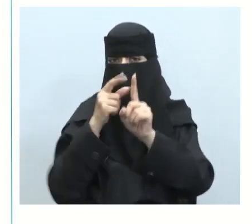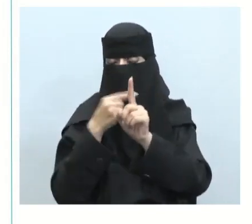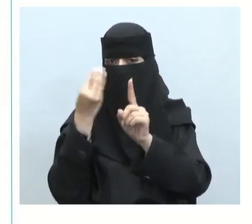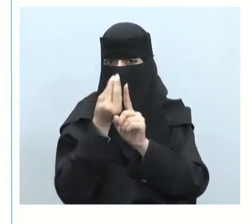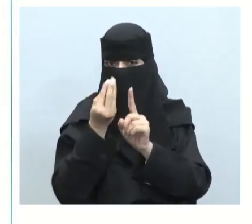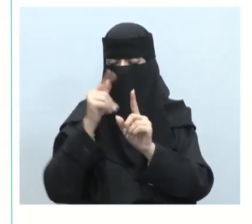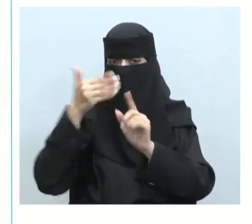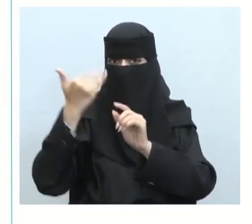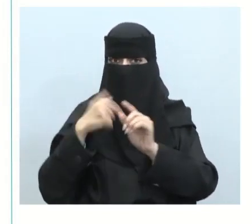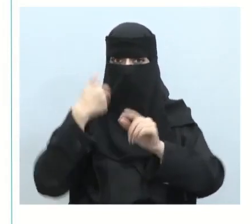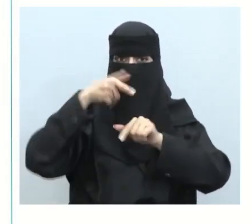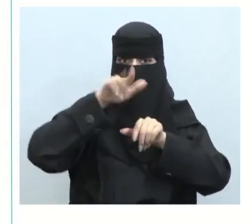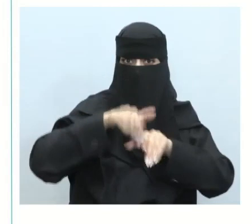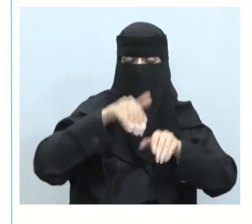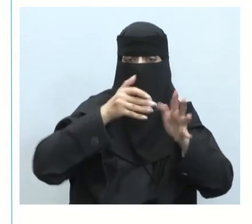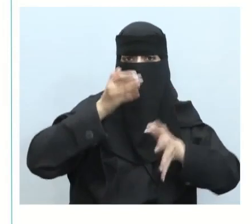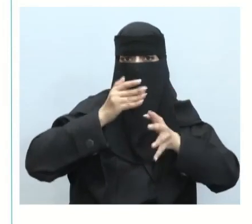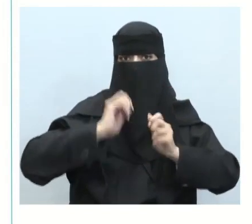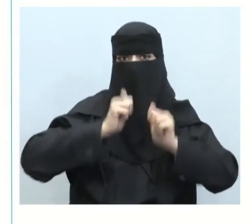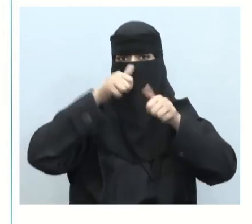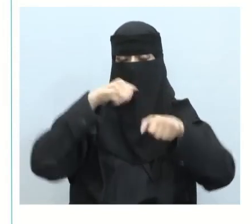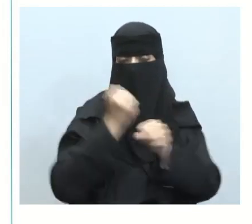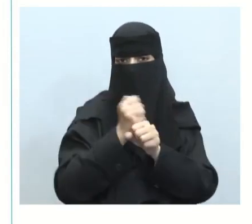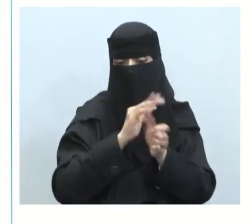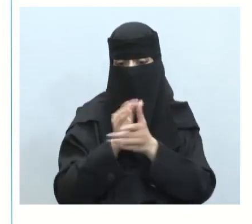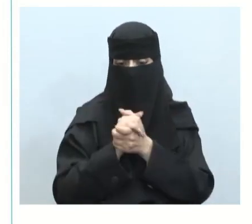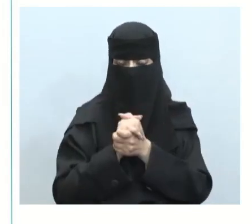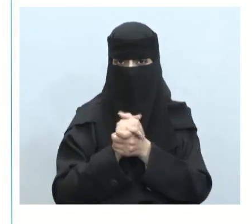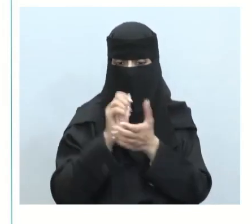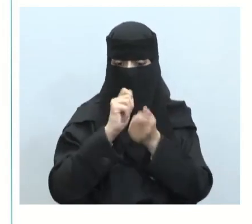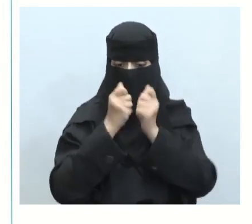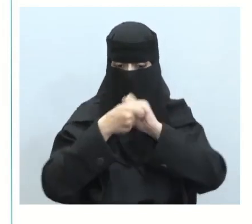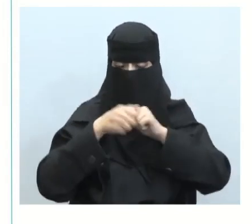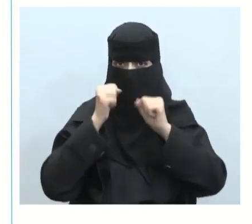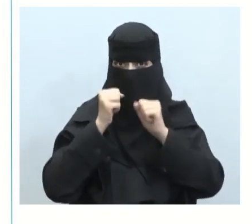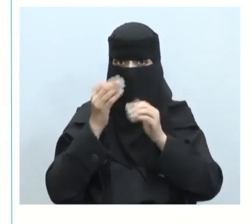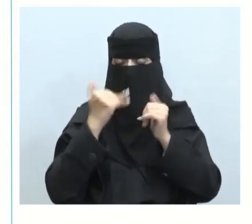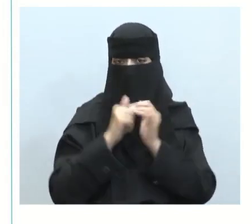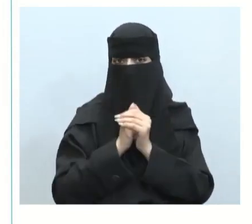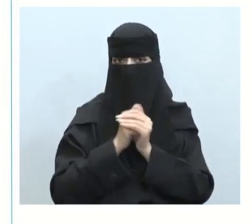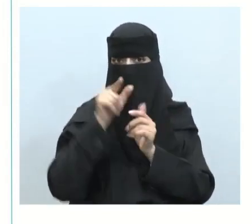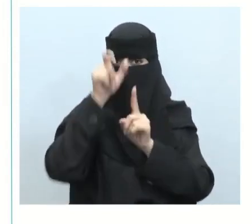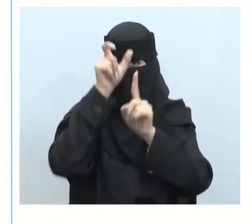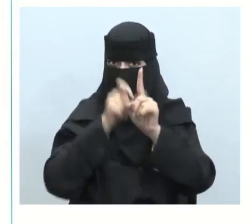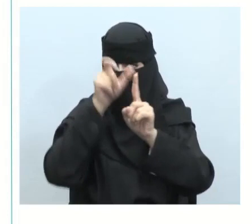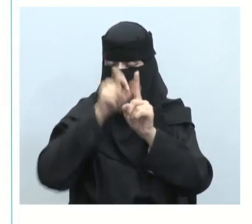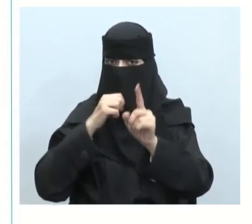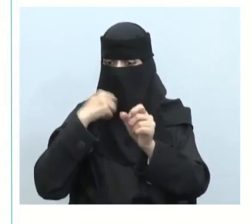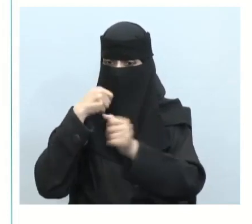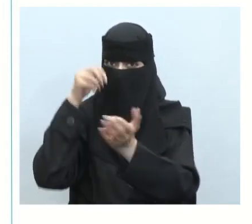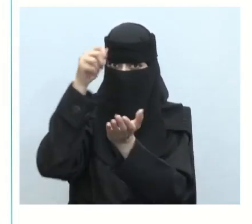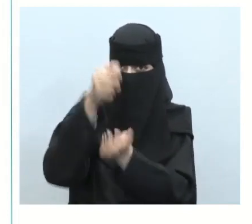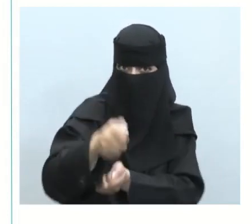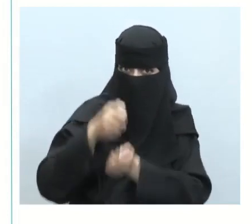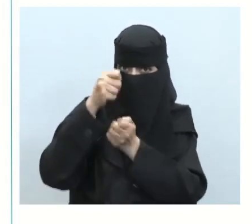الحرض في الزراعه بدات الالات تستبدل بالقوه العامله اصبح اشخاص بدل ان يعمل بيده